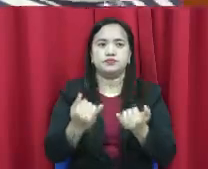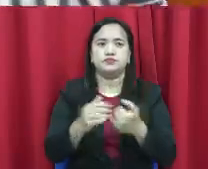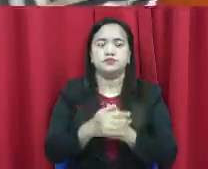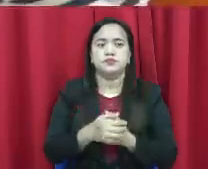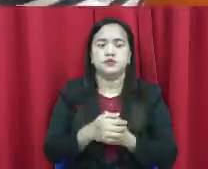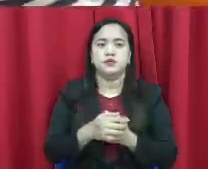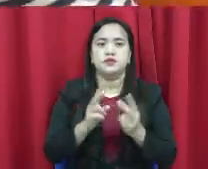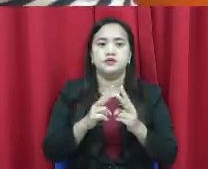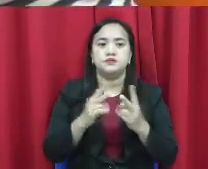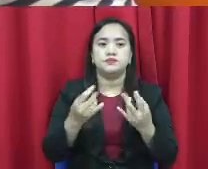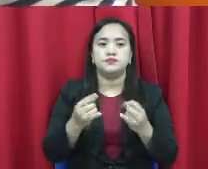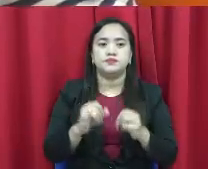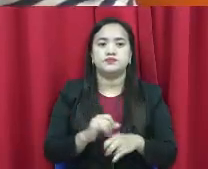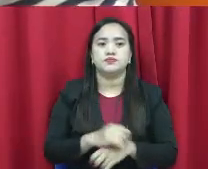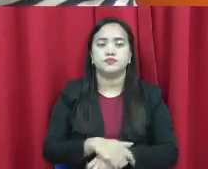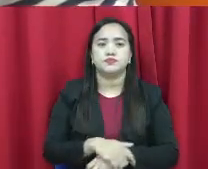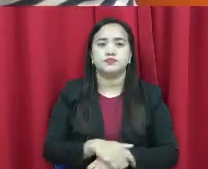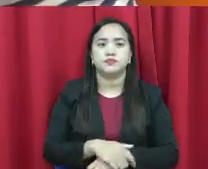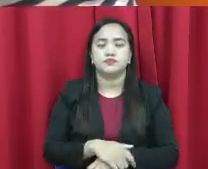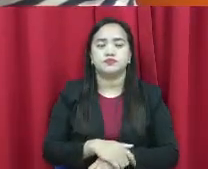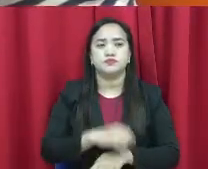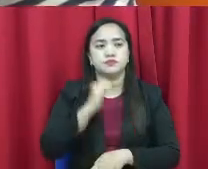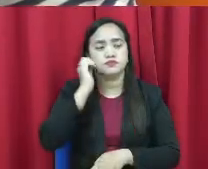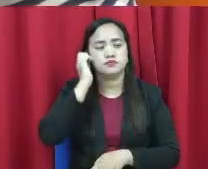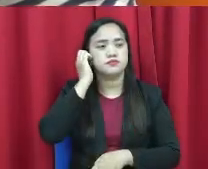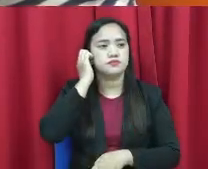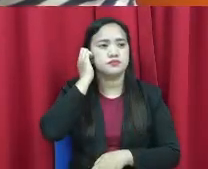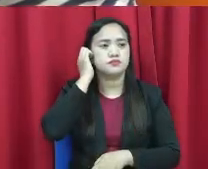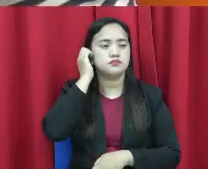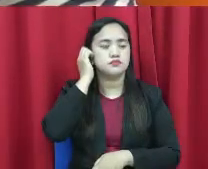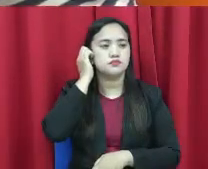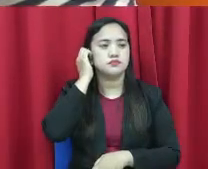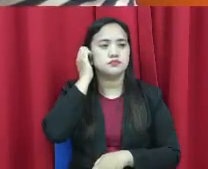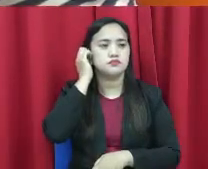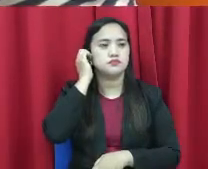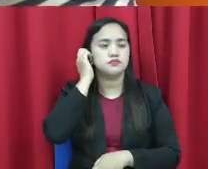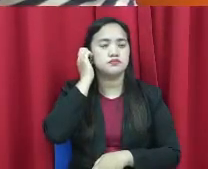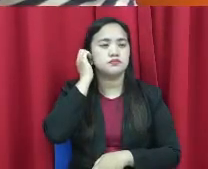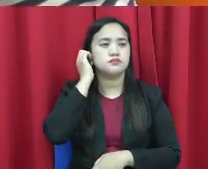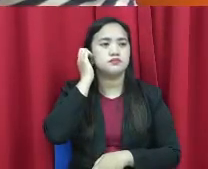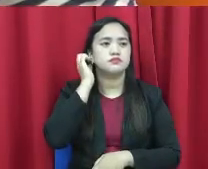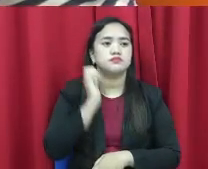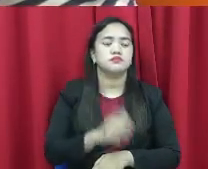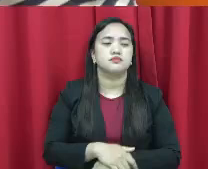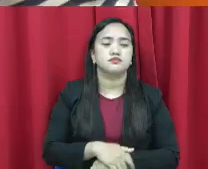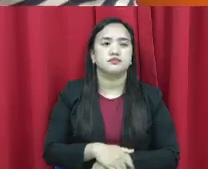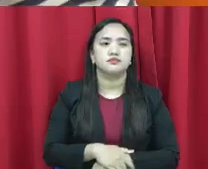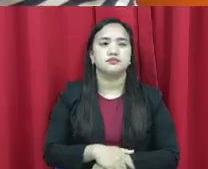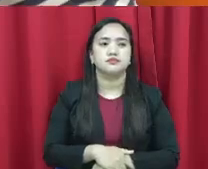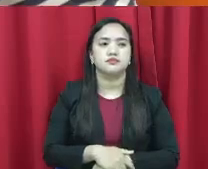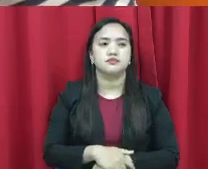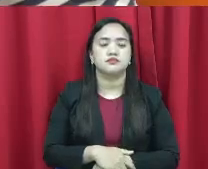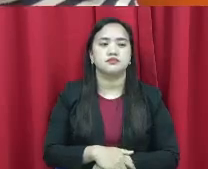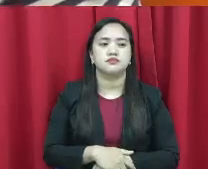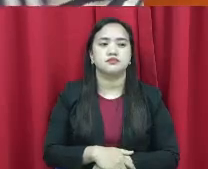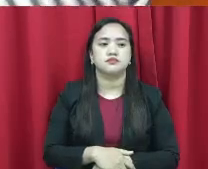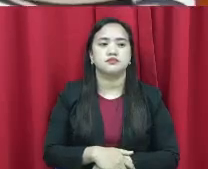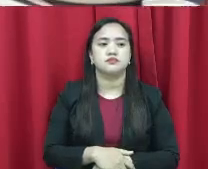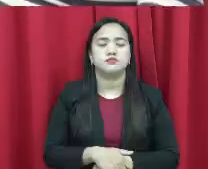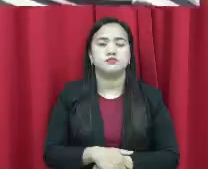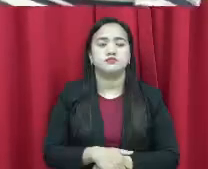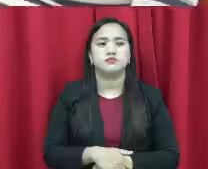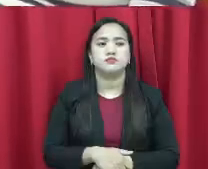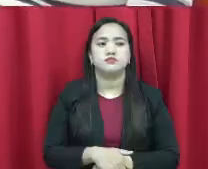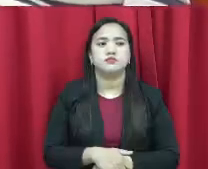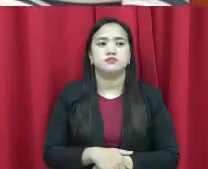ah ah Maam may dadagdag pa kayo do and maganda nga rin po Actually ' ba may pangalawang point po na sinabi ni sir Chris kanina na